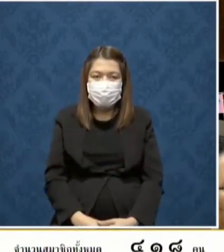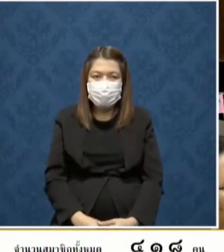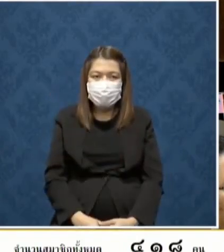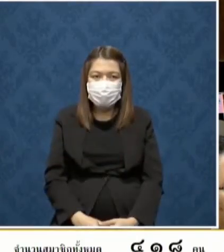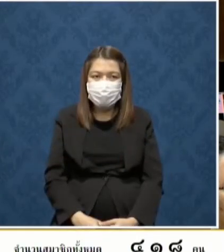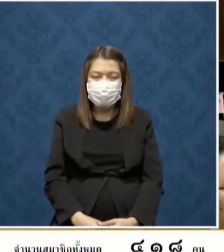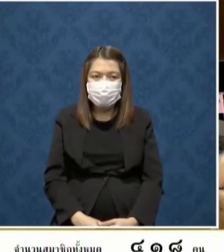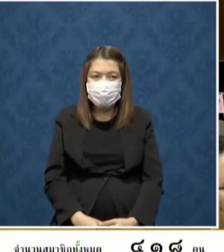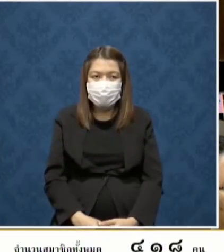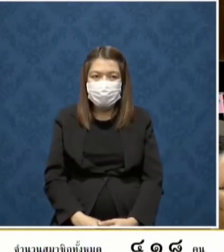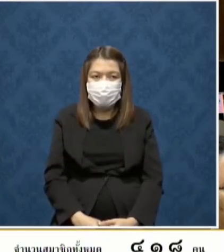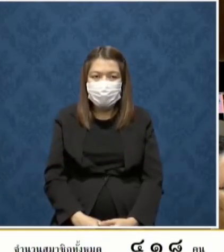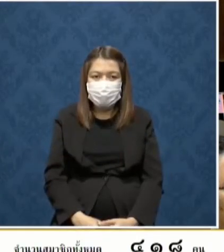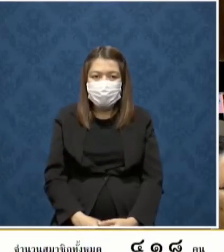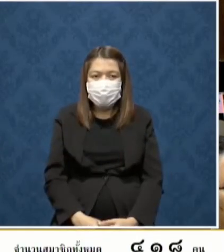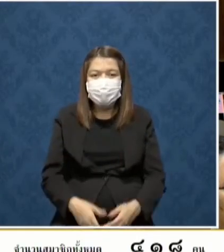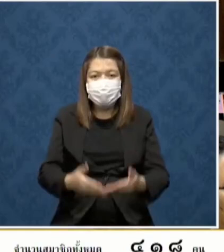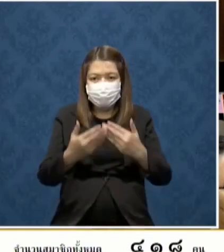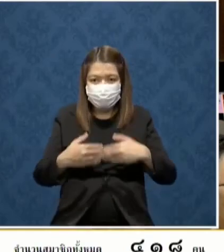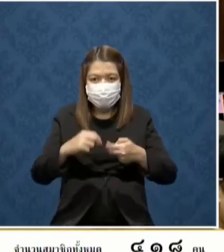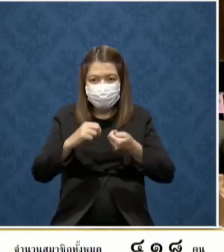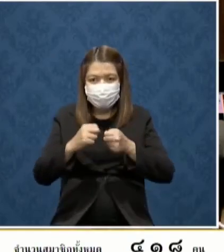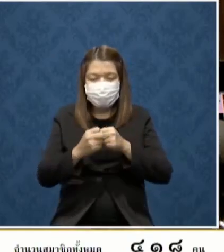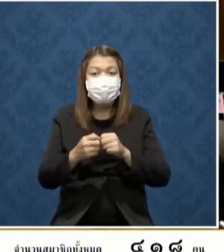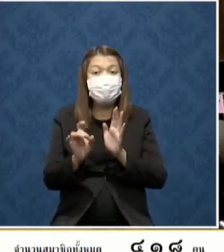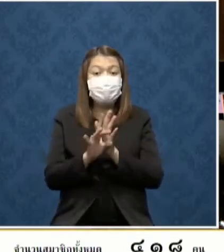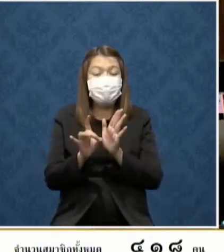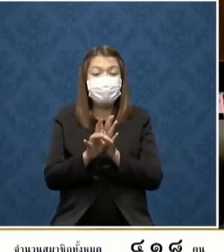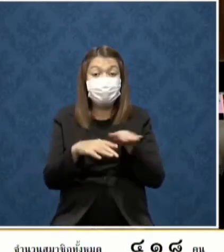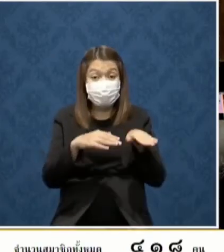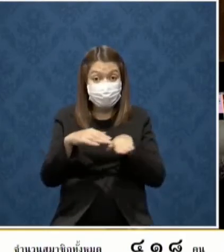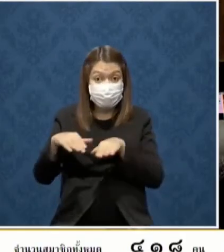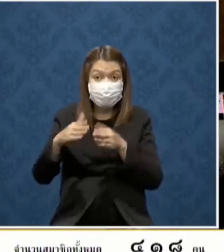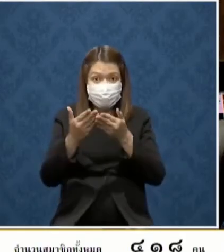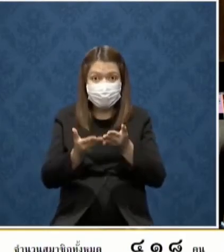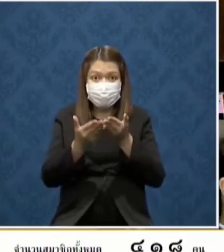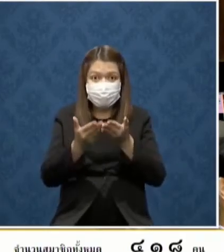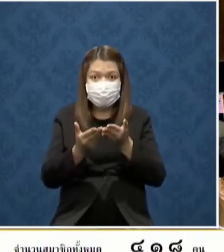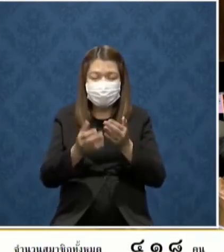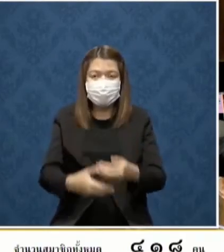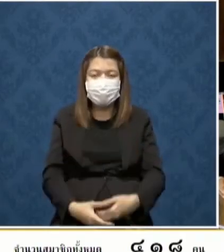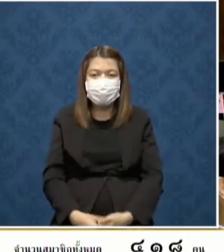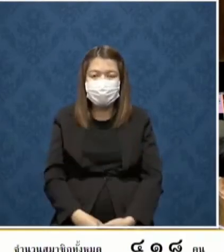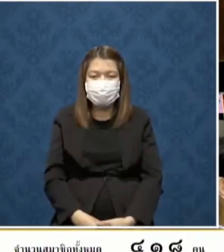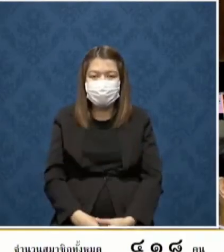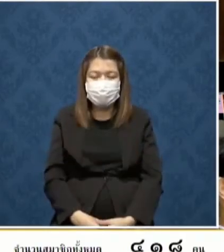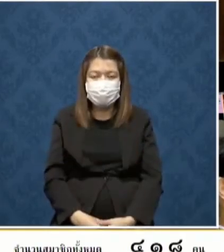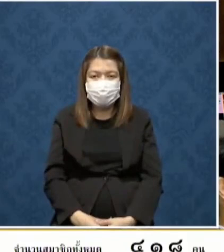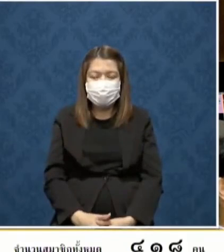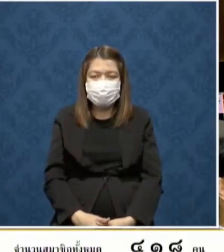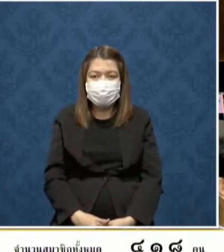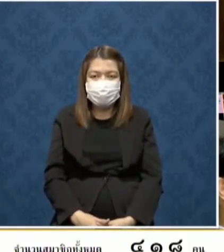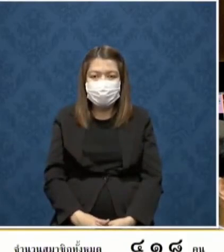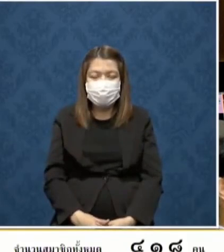มาสู่ปัหาสุดท้ายใเรื่องความพ้อมของเหลืออย่ทเราทราบกัครับ ว่